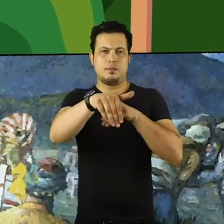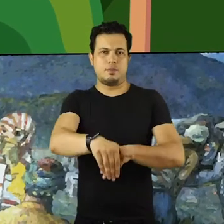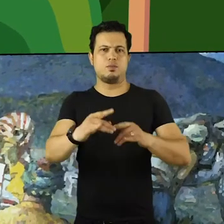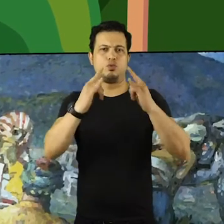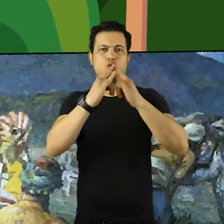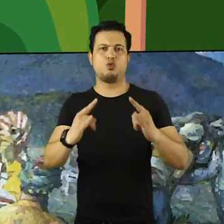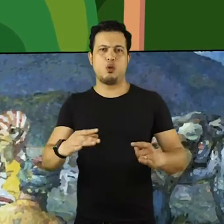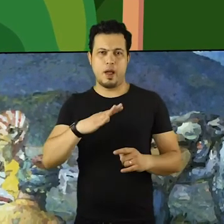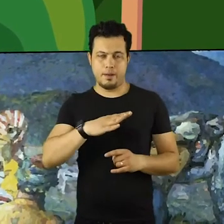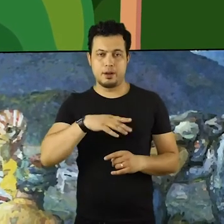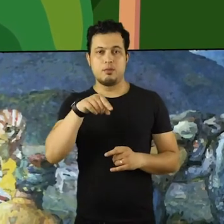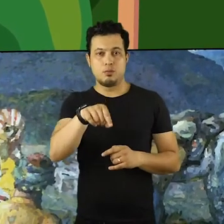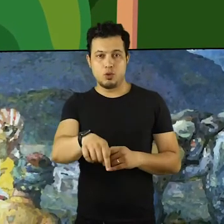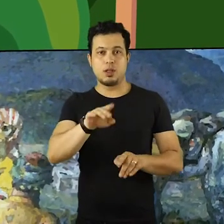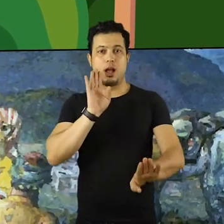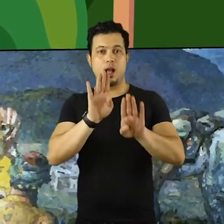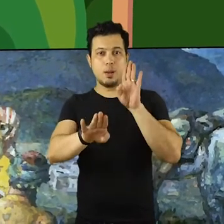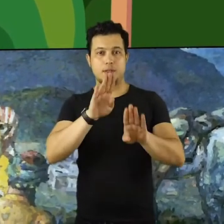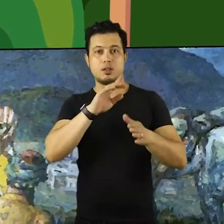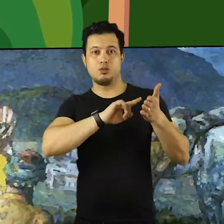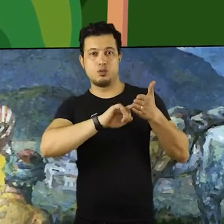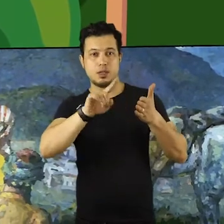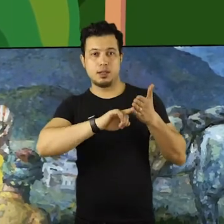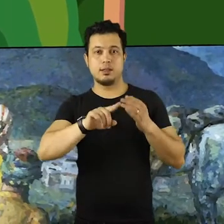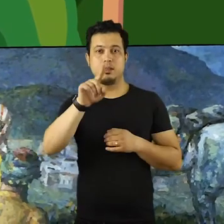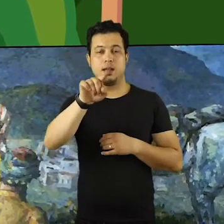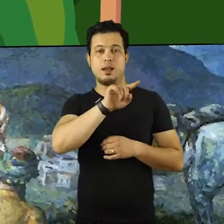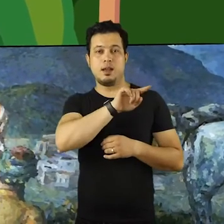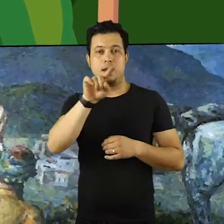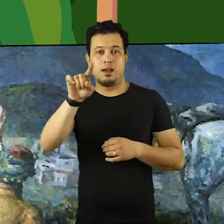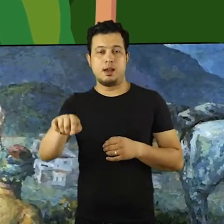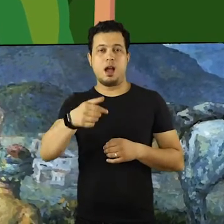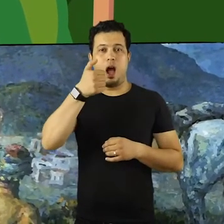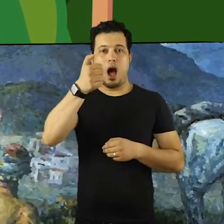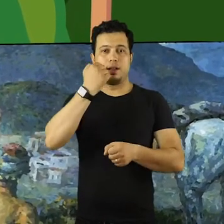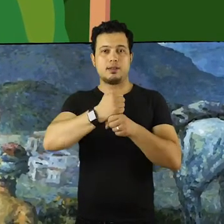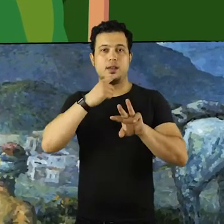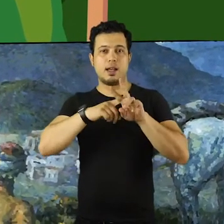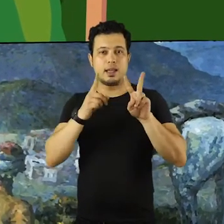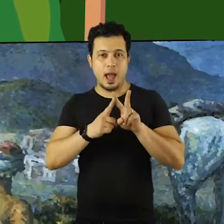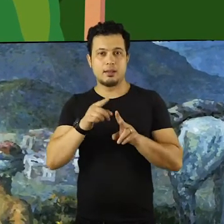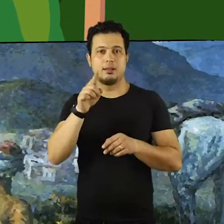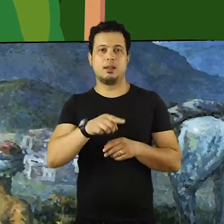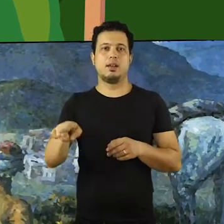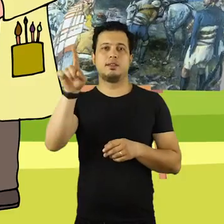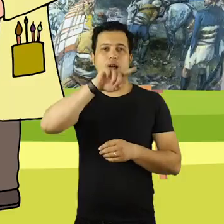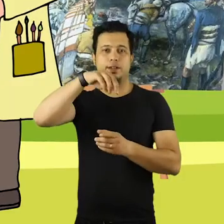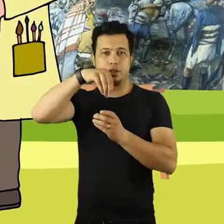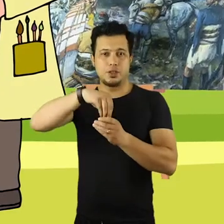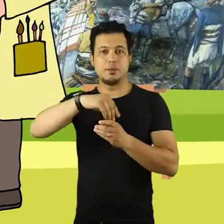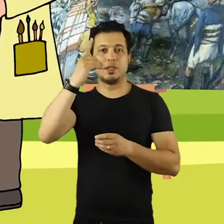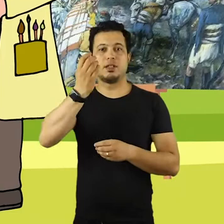ulaştığınızda türbenin kapısının üzerinde altıgen bir daire içinde çiçek şekli göreceksiniz.